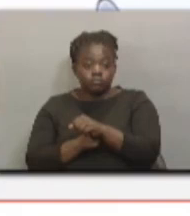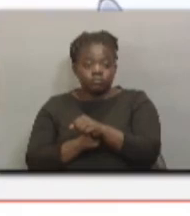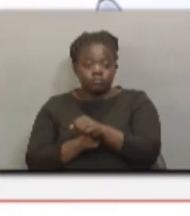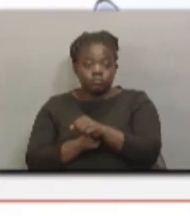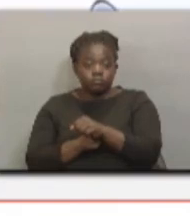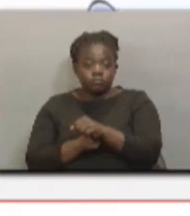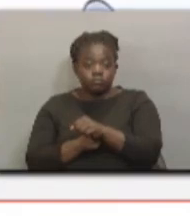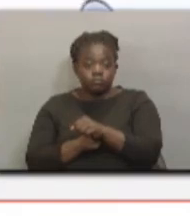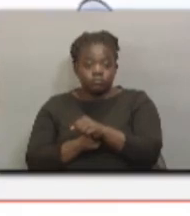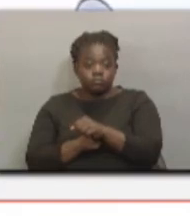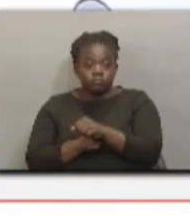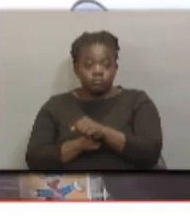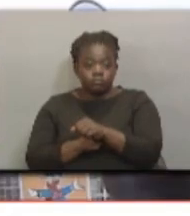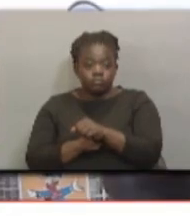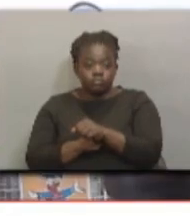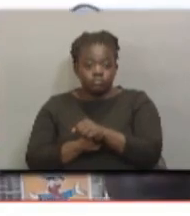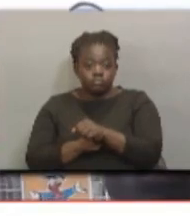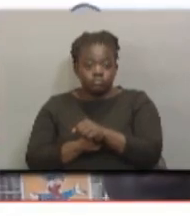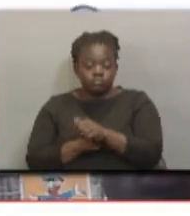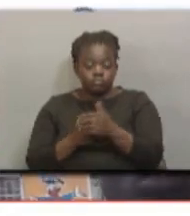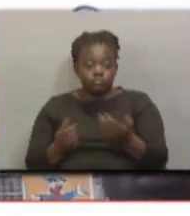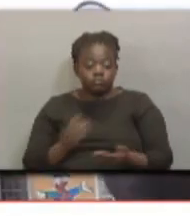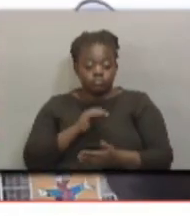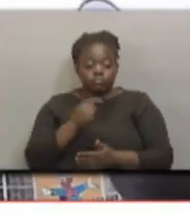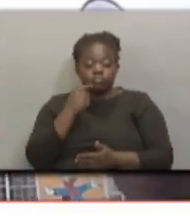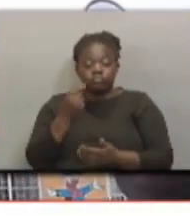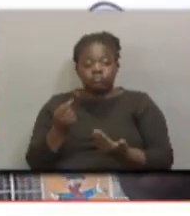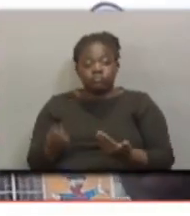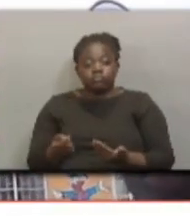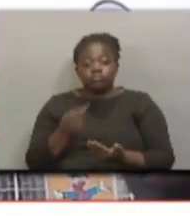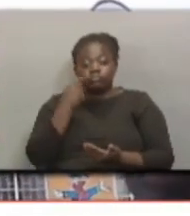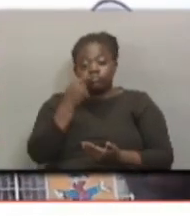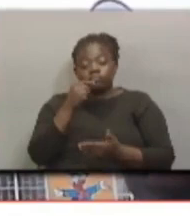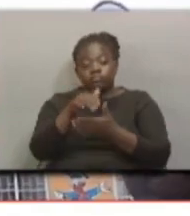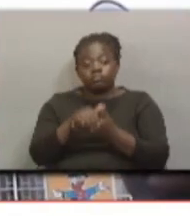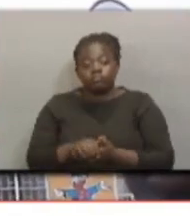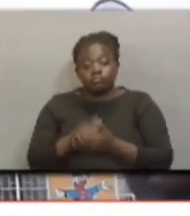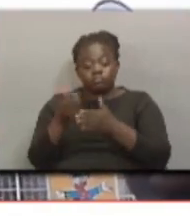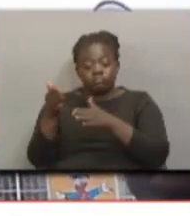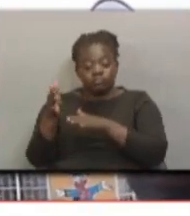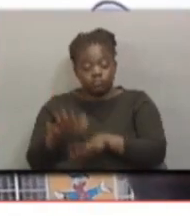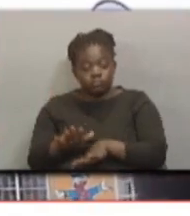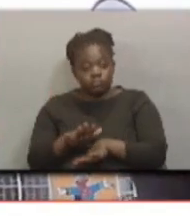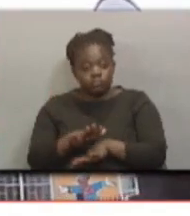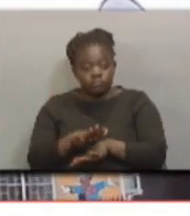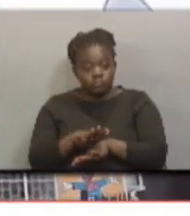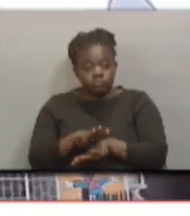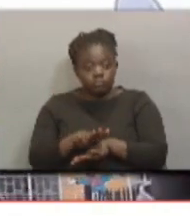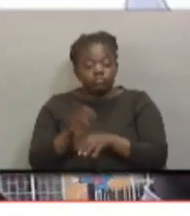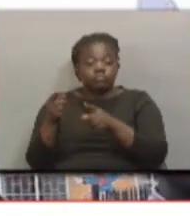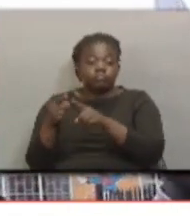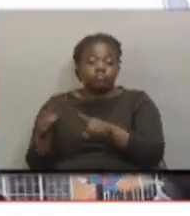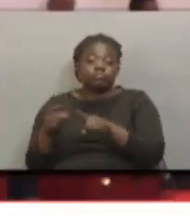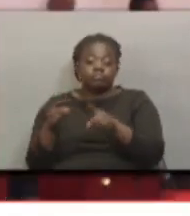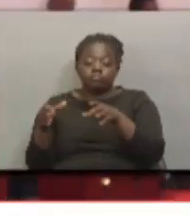abakyala abatalina abaami naye nga balabira abaana bali munaana abantu abaliko obulemu